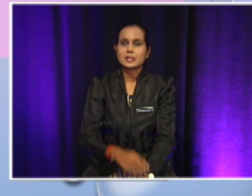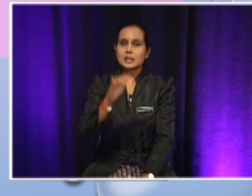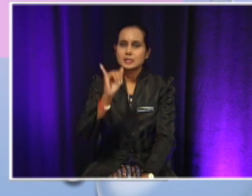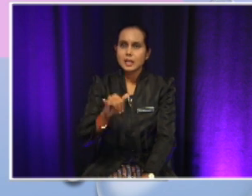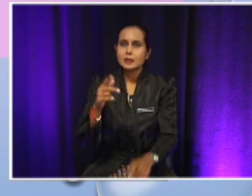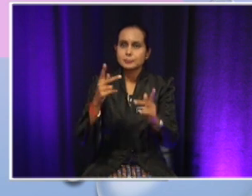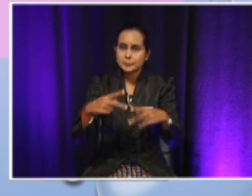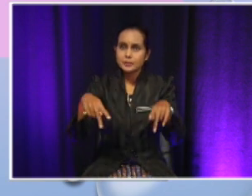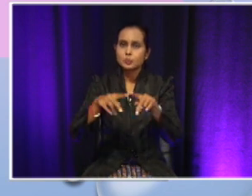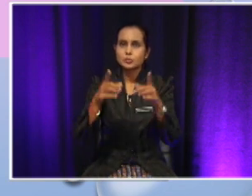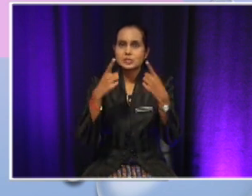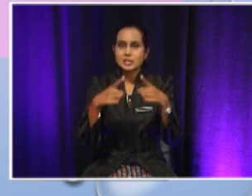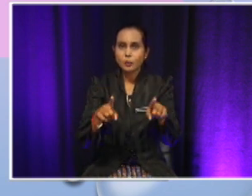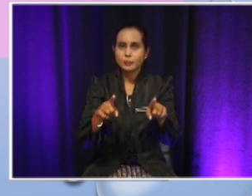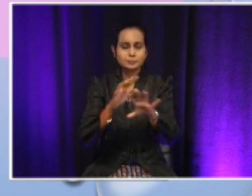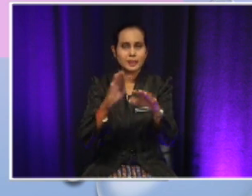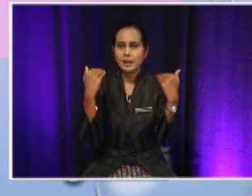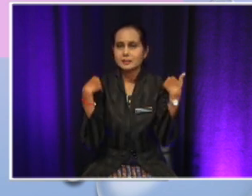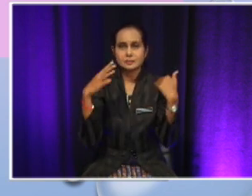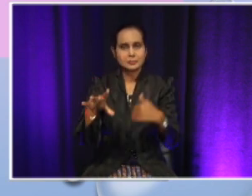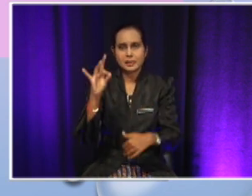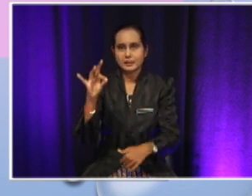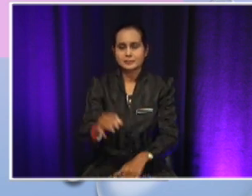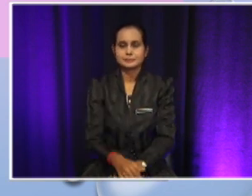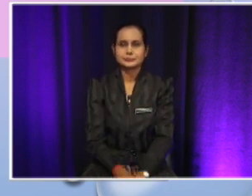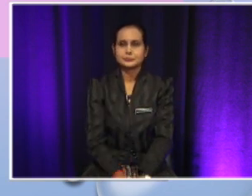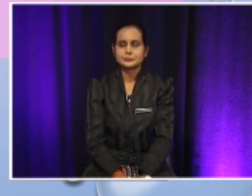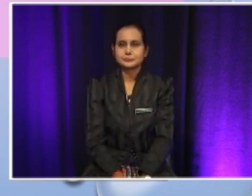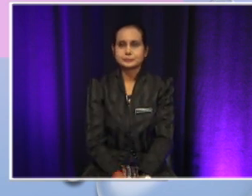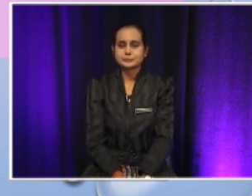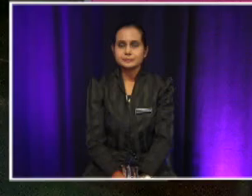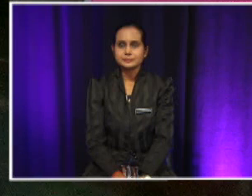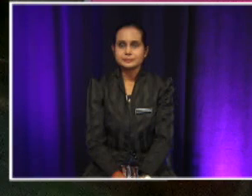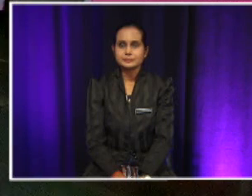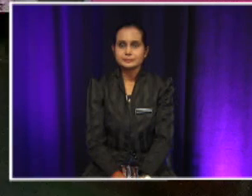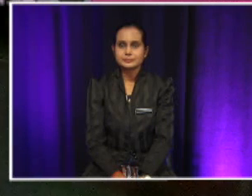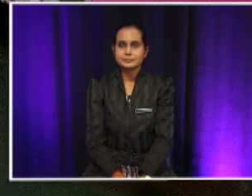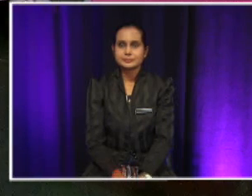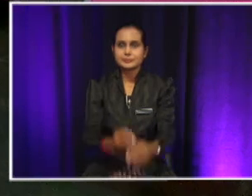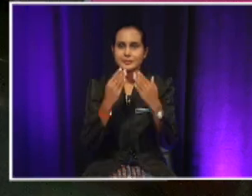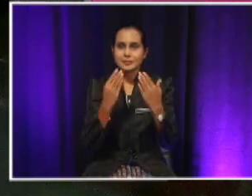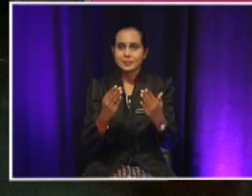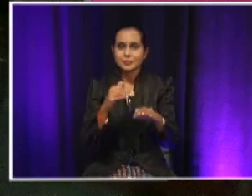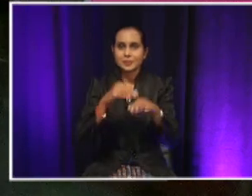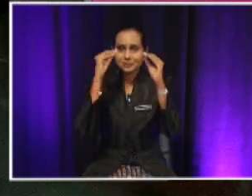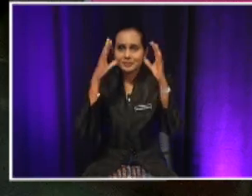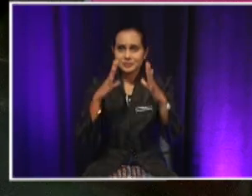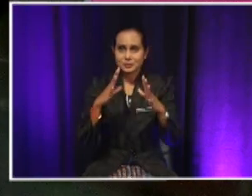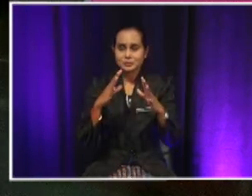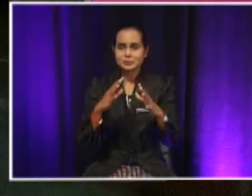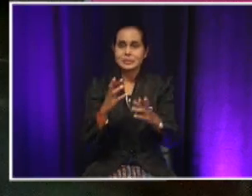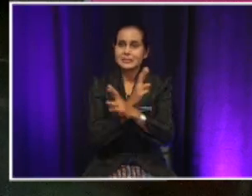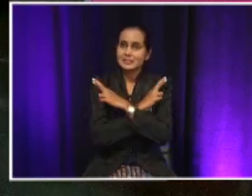perlu dijawab tadi, tidak ada pilihan. Baiklah. Terima kasih kepada Cikgu Zaharatul kita. Baiklah, kita